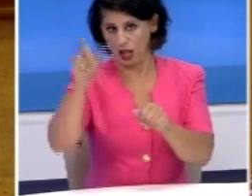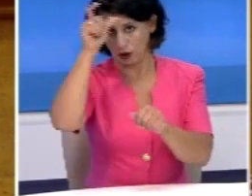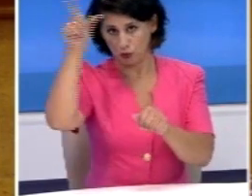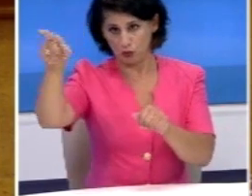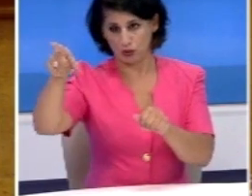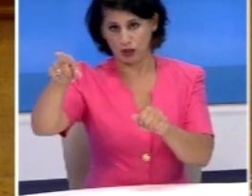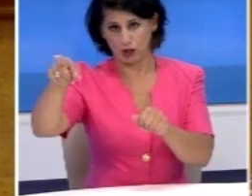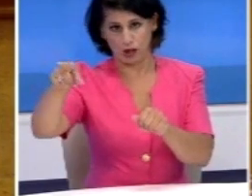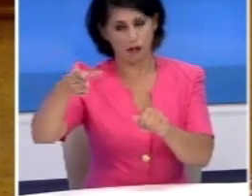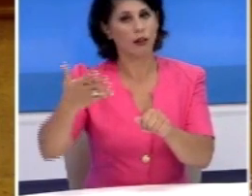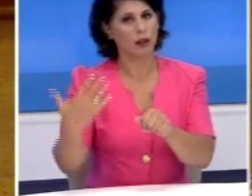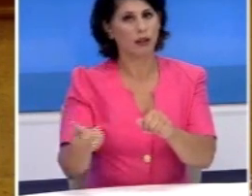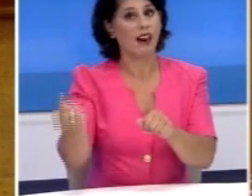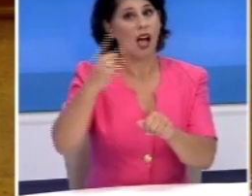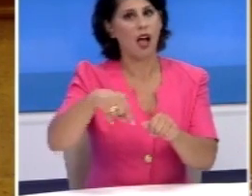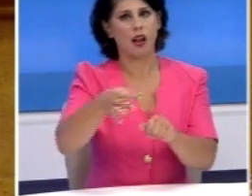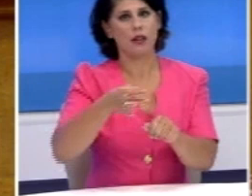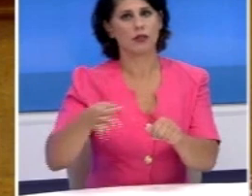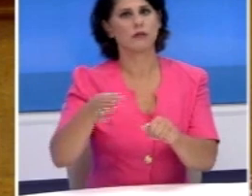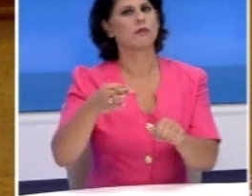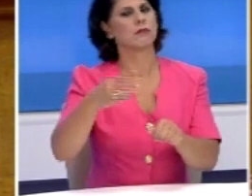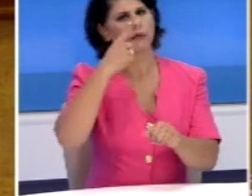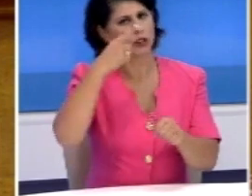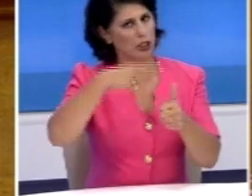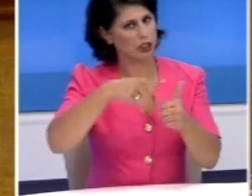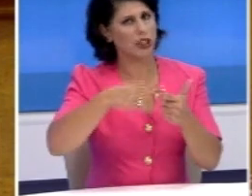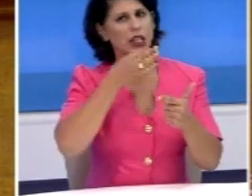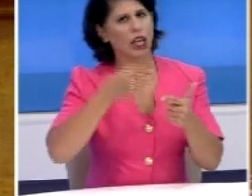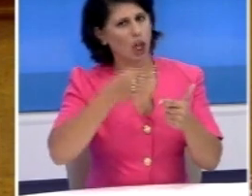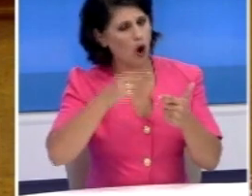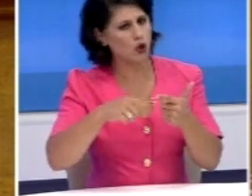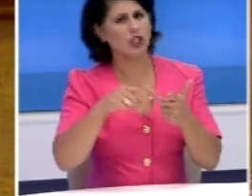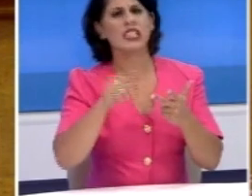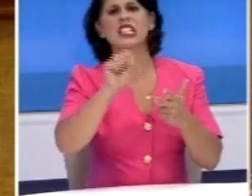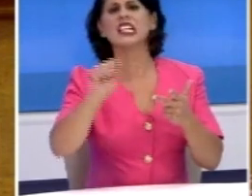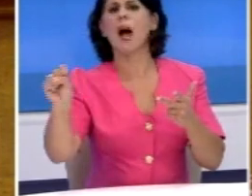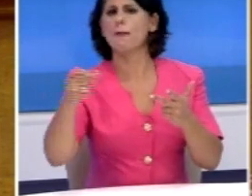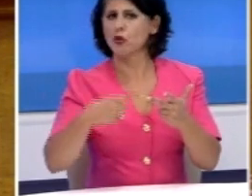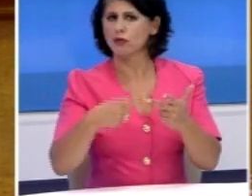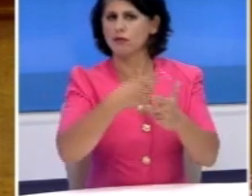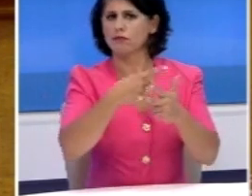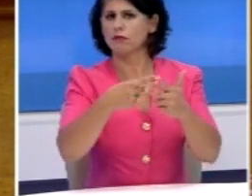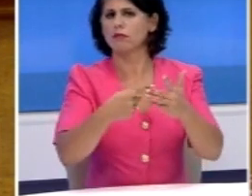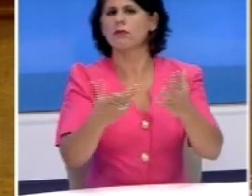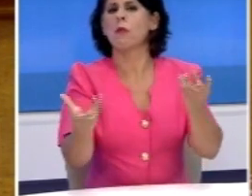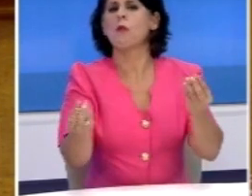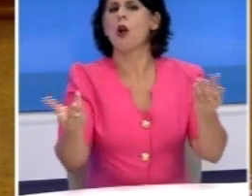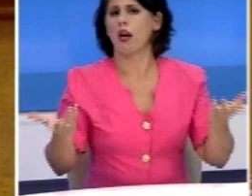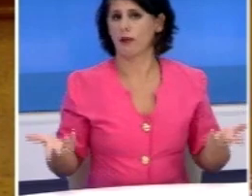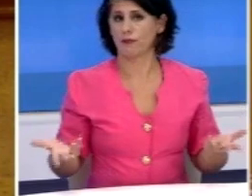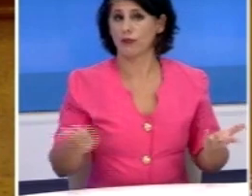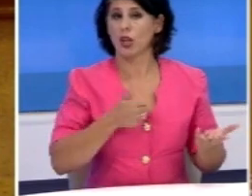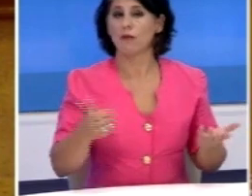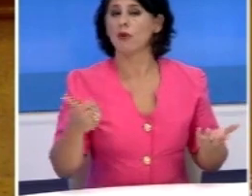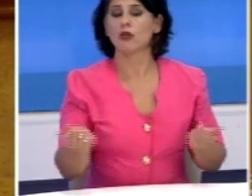ακτές βρίσκονται και άλλα νησιά. Η Λέσβος, η Χίος, η Σάμος και άλλα. Γιατί το μόνο που κάνουν είναι